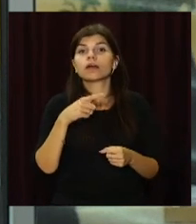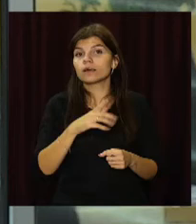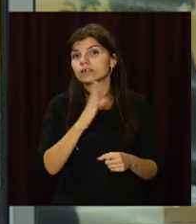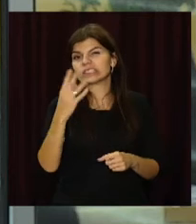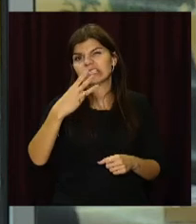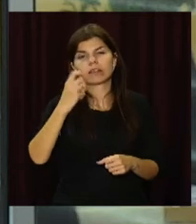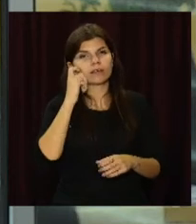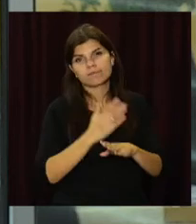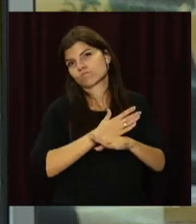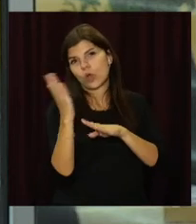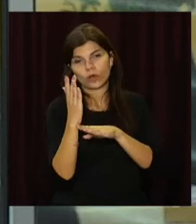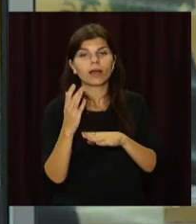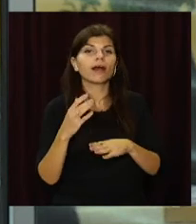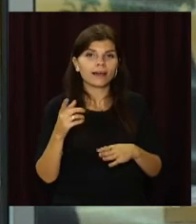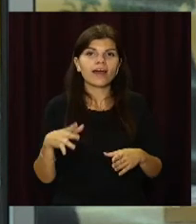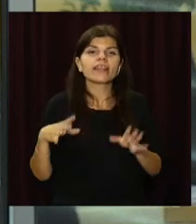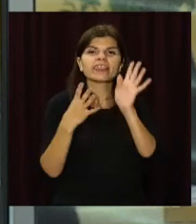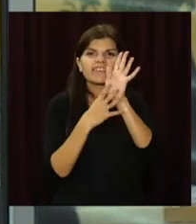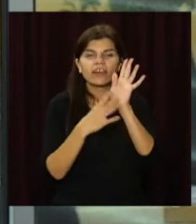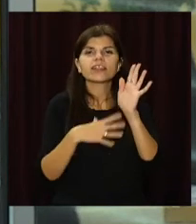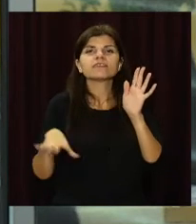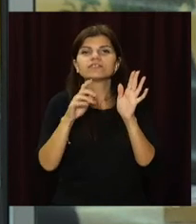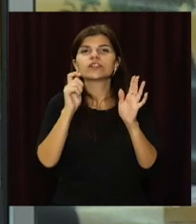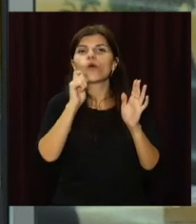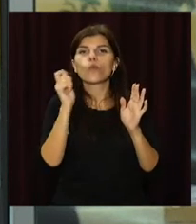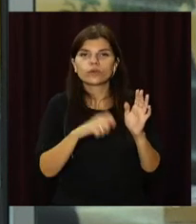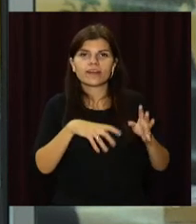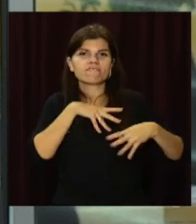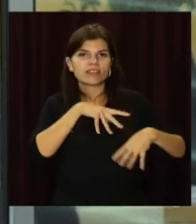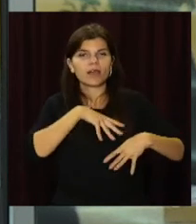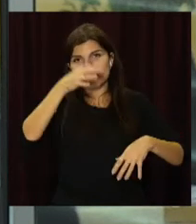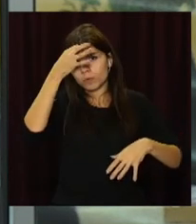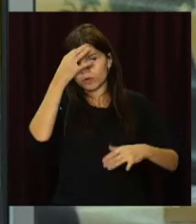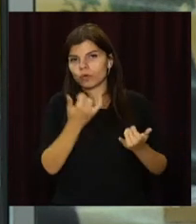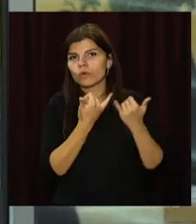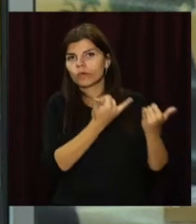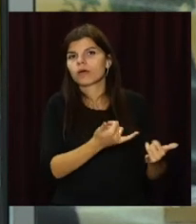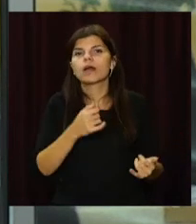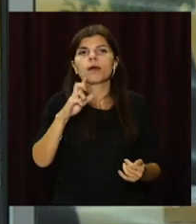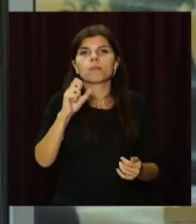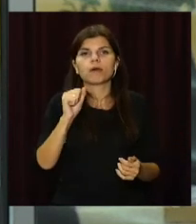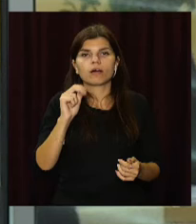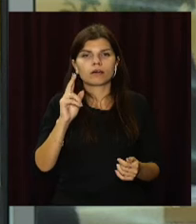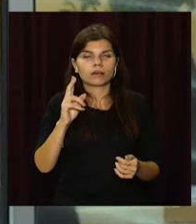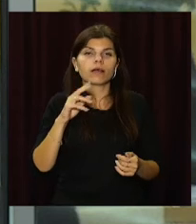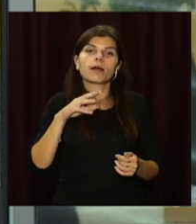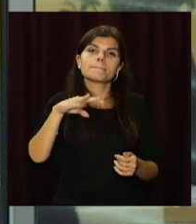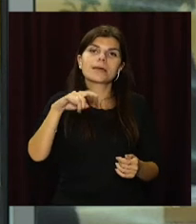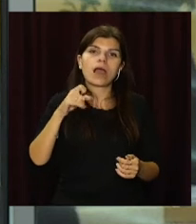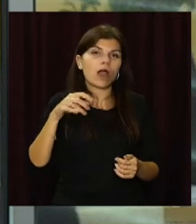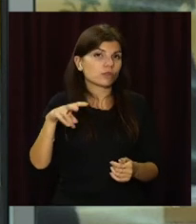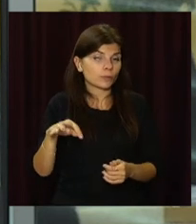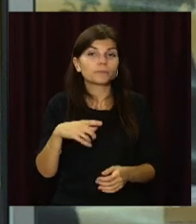30 – частина 9-х літніх всеукраїнських ігор ветеранів спорту пам'яті Михайла Баки. Протягом дня чоловіки і жінки